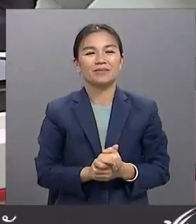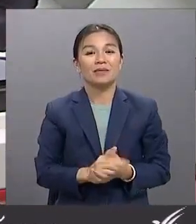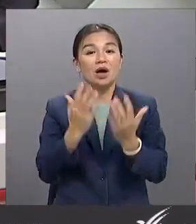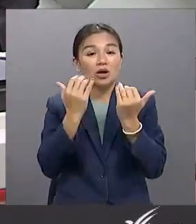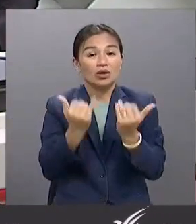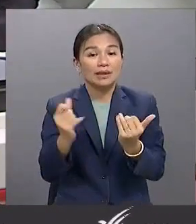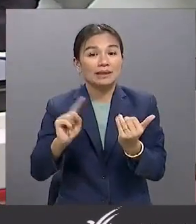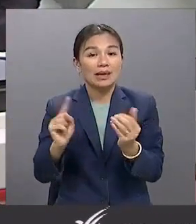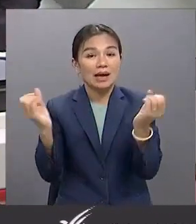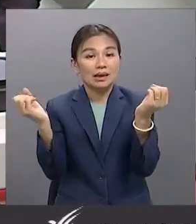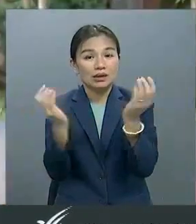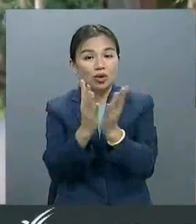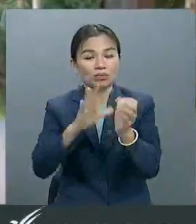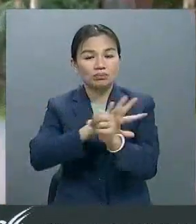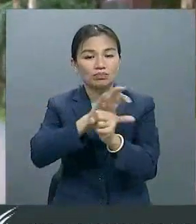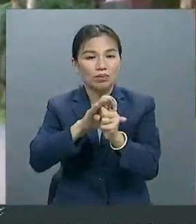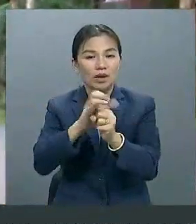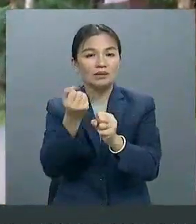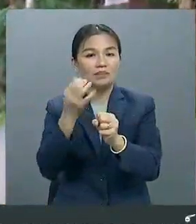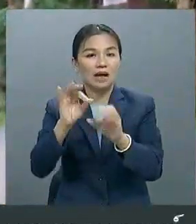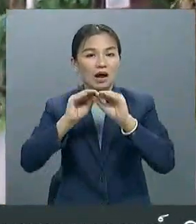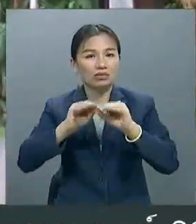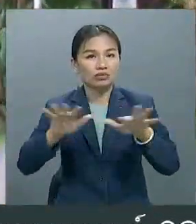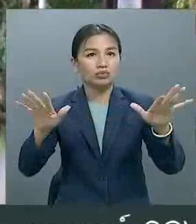จากโควิด -19